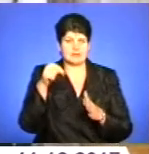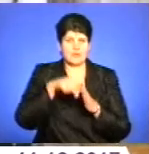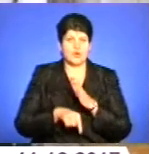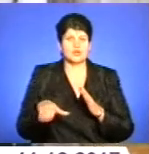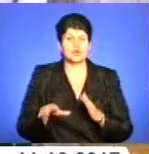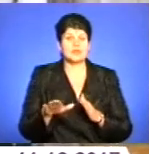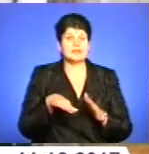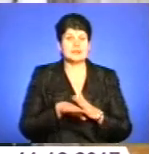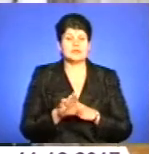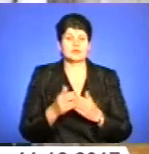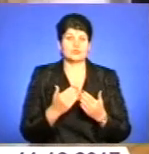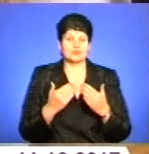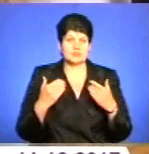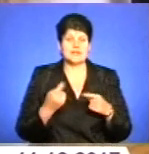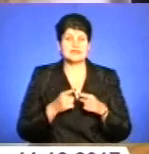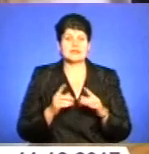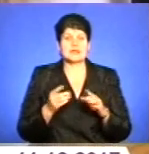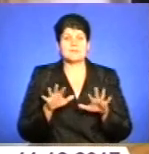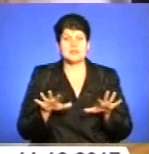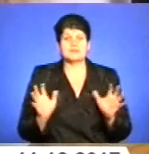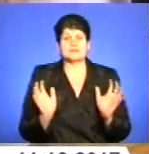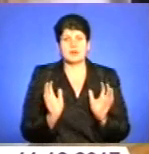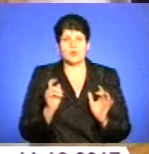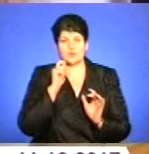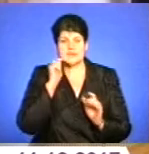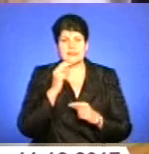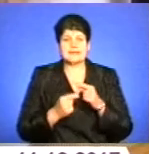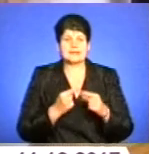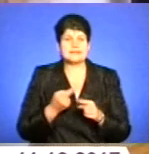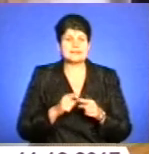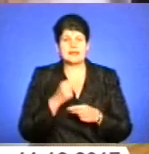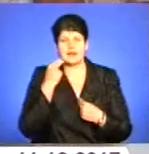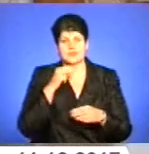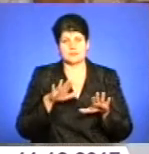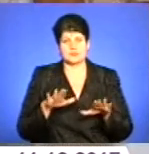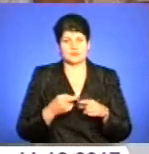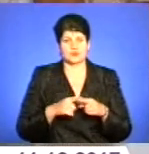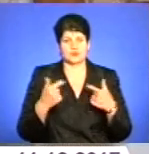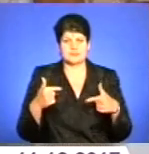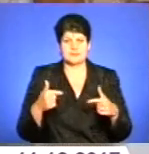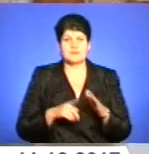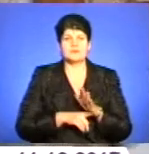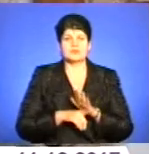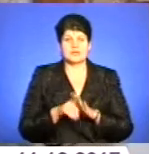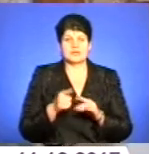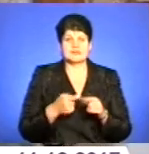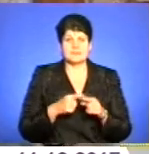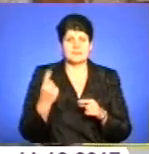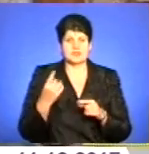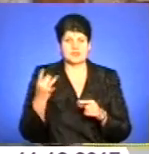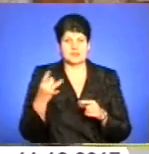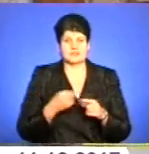зберігають українські традиції, каже викладач. Тому це найкраще місце для такого іспиту. Вперше ми започаткували такий відкритий